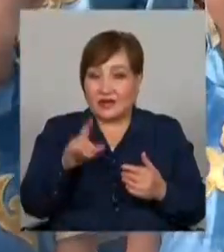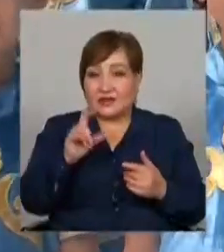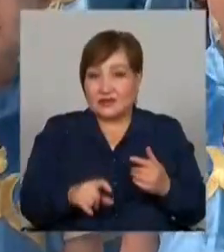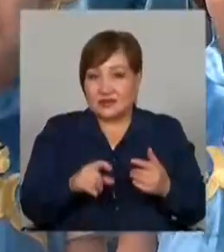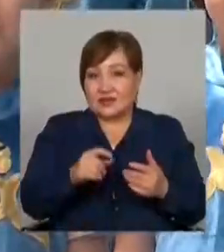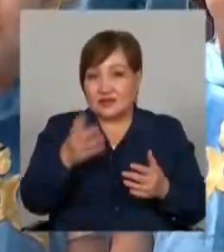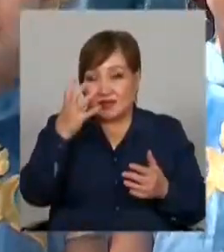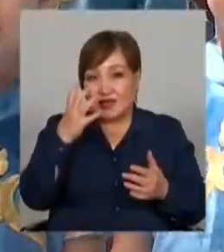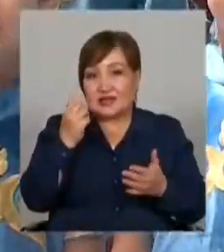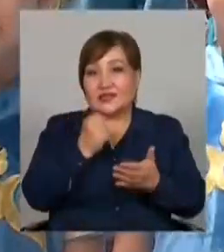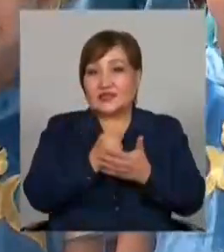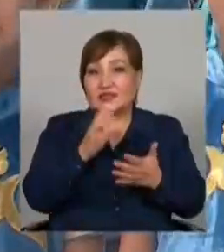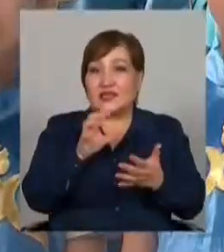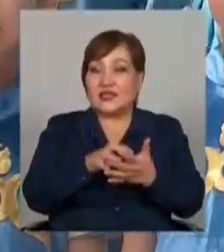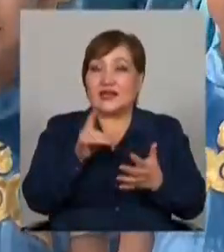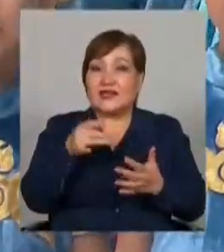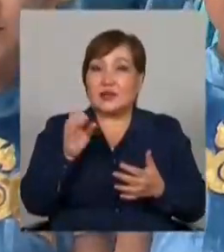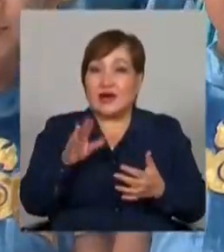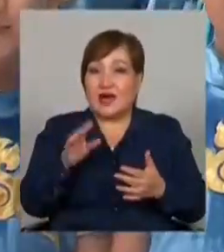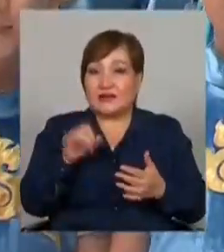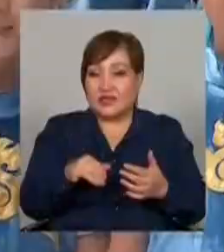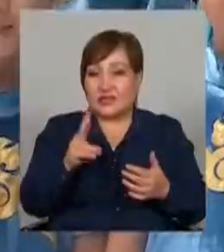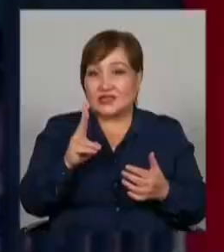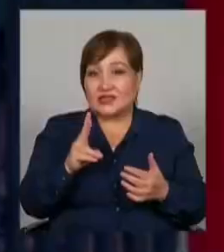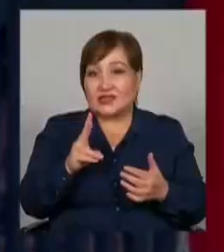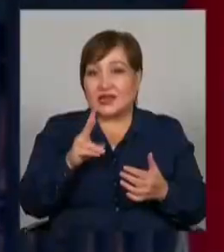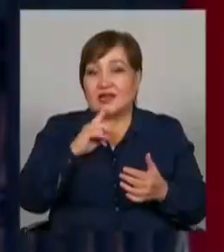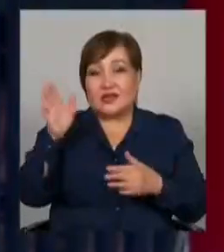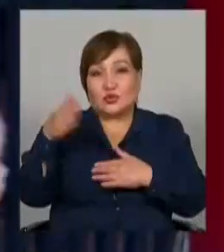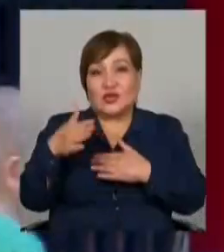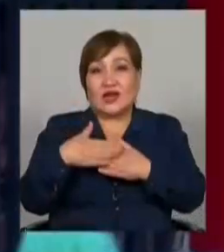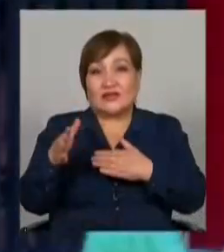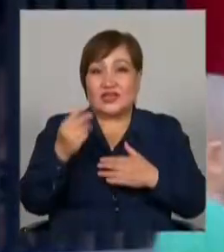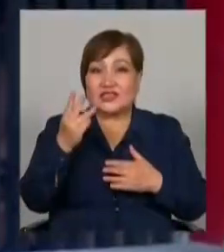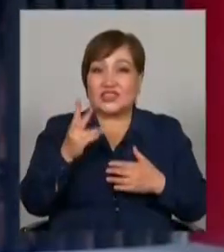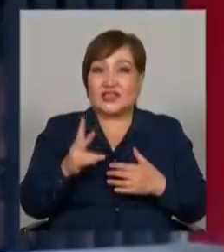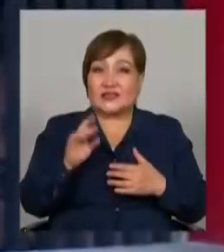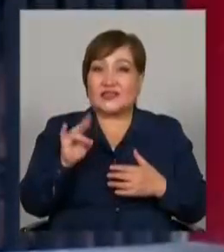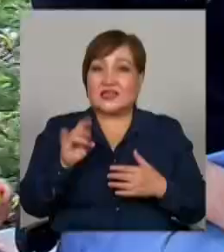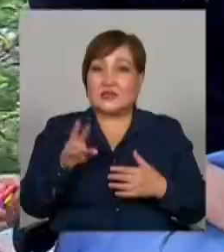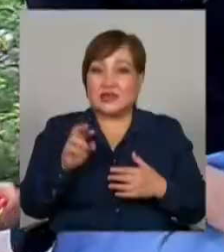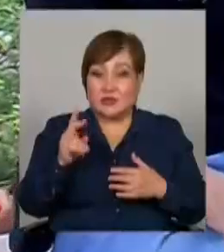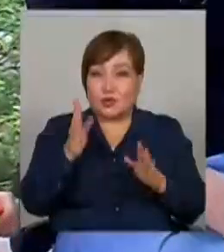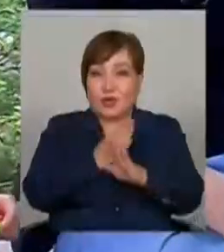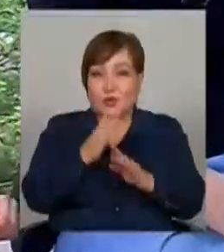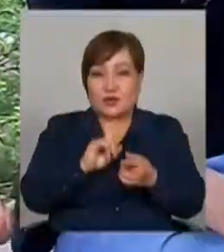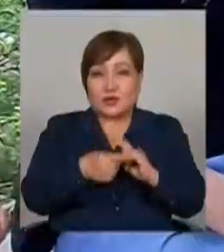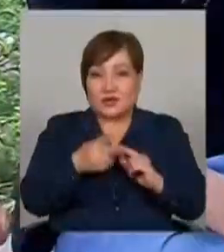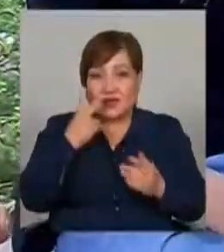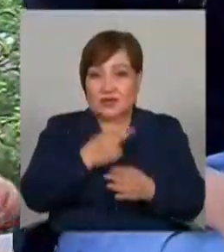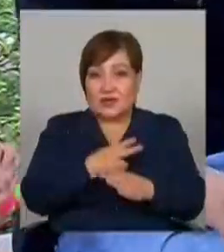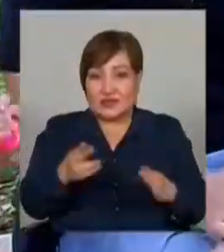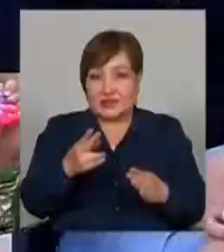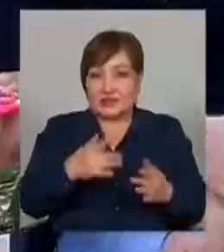Шота Уәлиханов, ал тудың авторы Шәкен Ниязбеков. Таң атпастан бүгінгі күн райының өзгергеніне қарамастан қала тұрғындарының көңіл